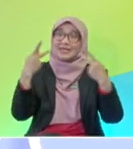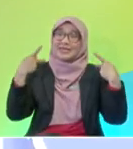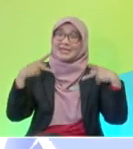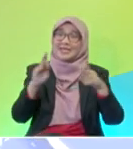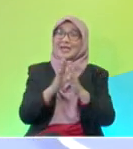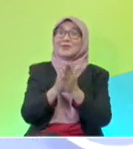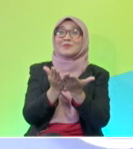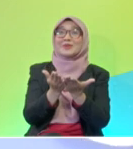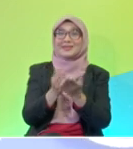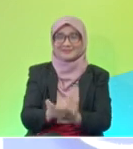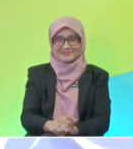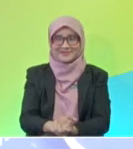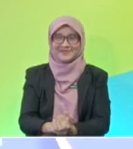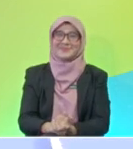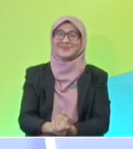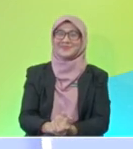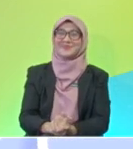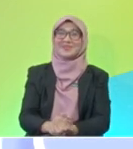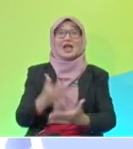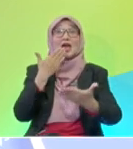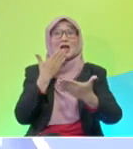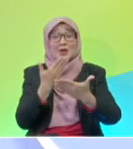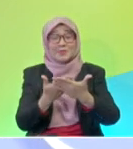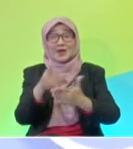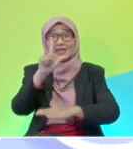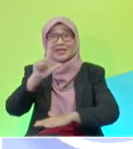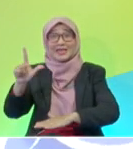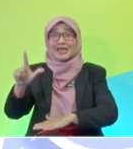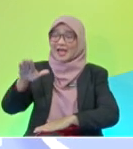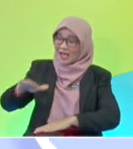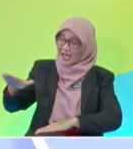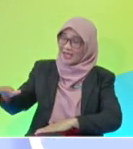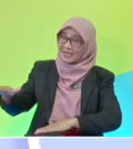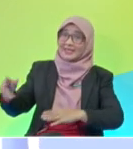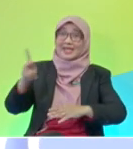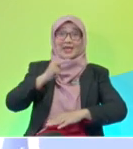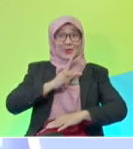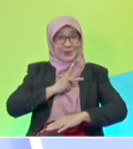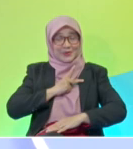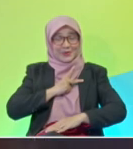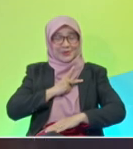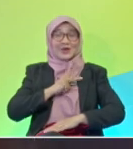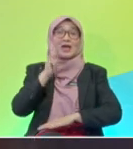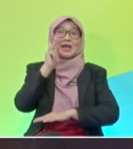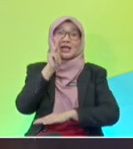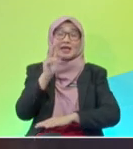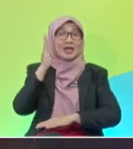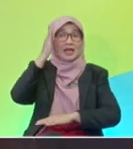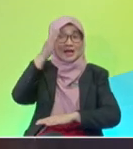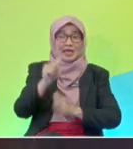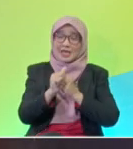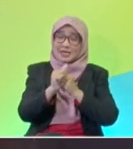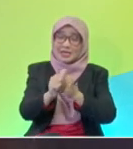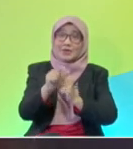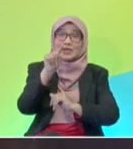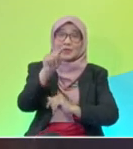adikku nampak sayang betul tahliah bagus adap Cikgu Terima Ayat tersebut Baiklah adikku Kakak akan ikut kamu ke kedai